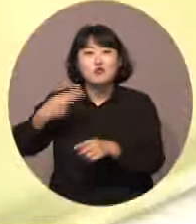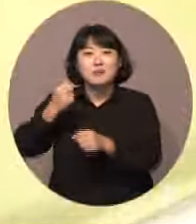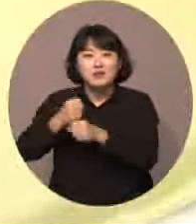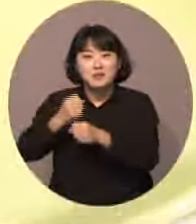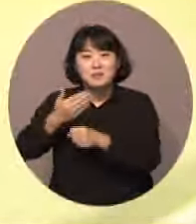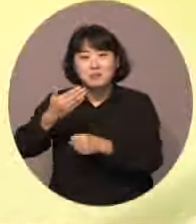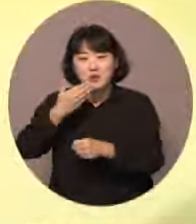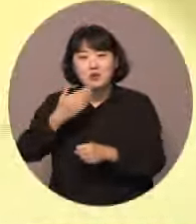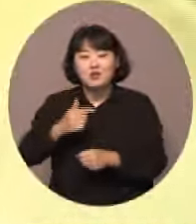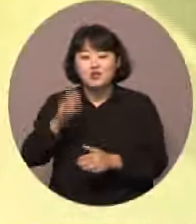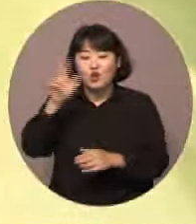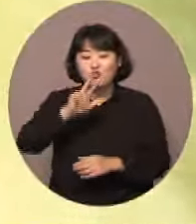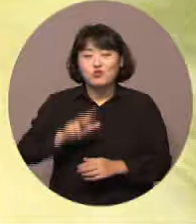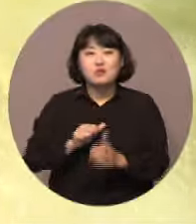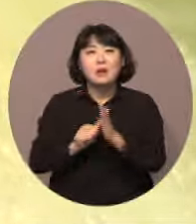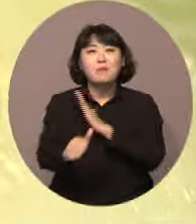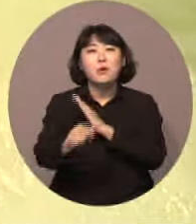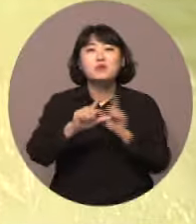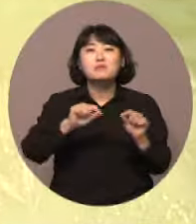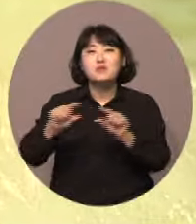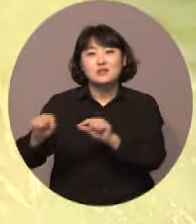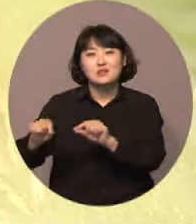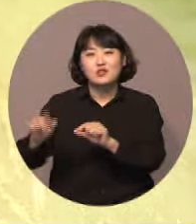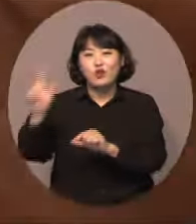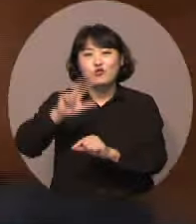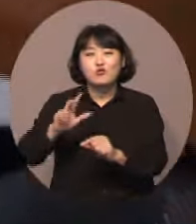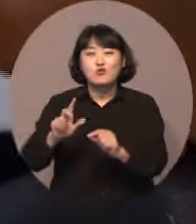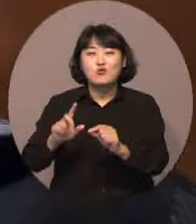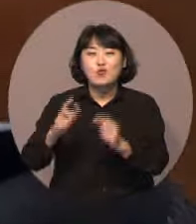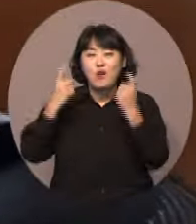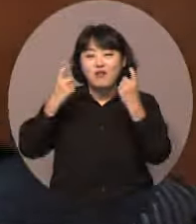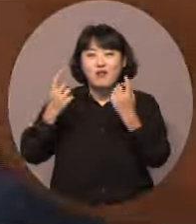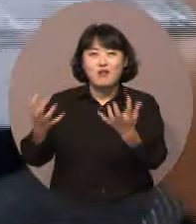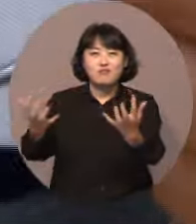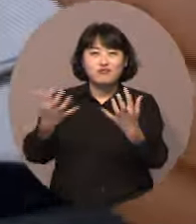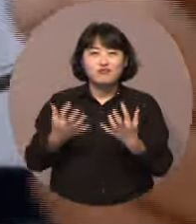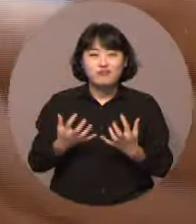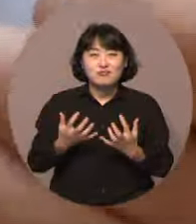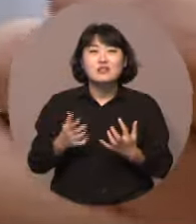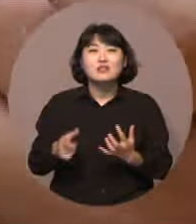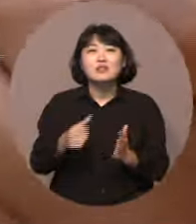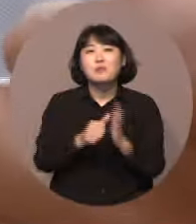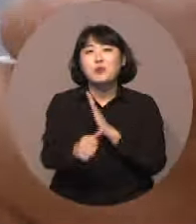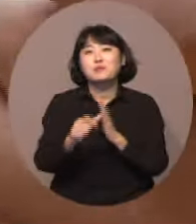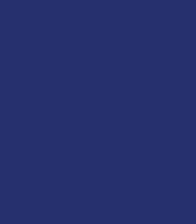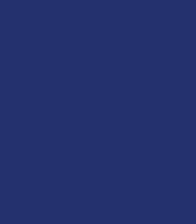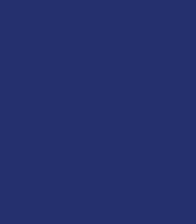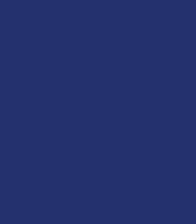전국 관광객을 불러모으고 있습니다. MBC 뉴스 문은선입니다.